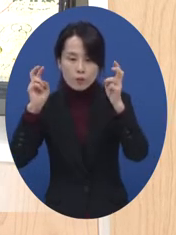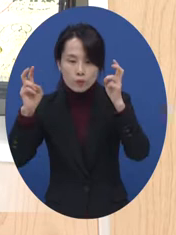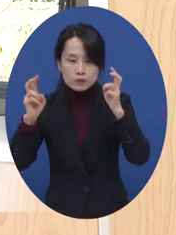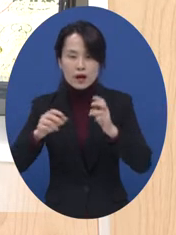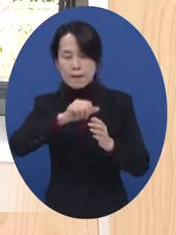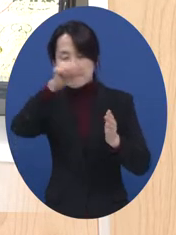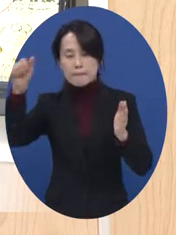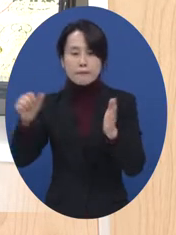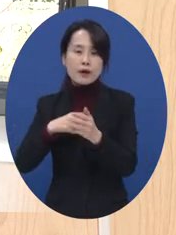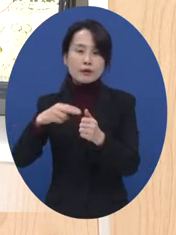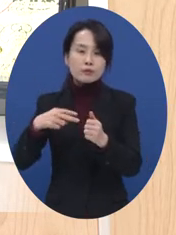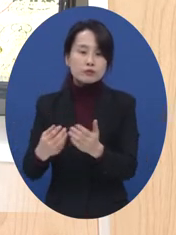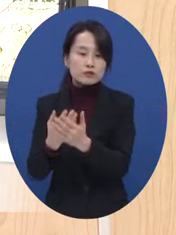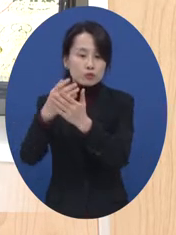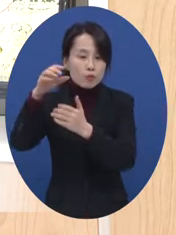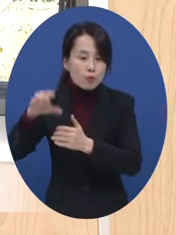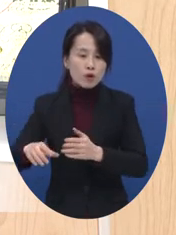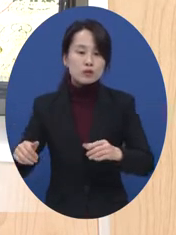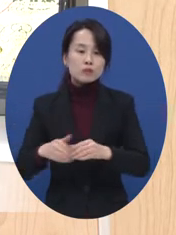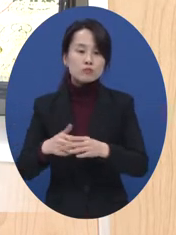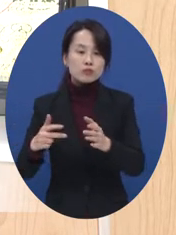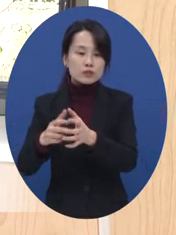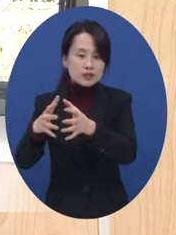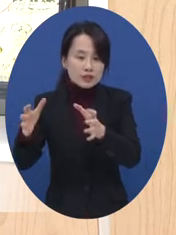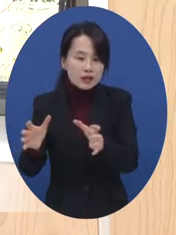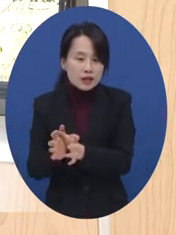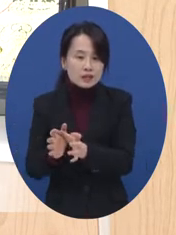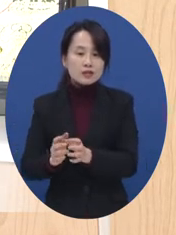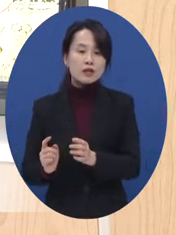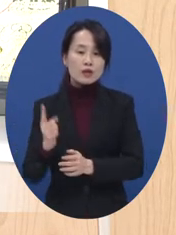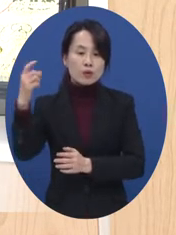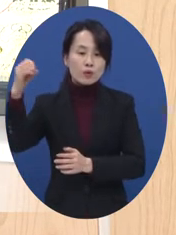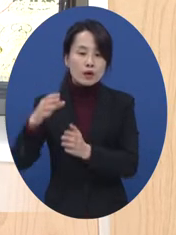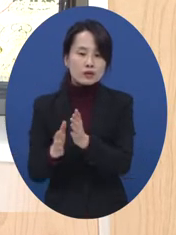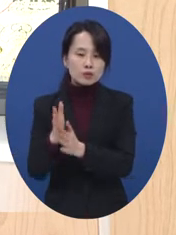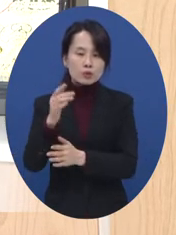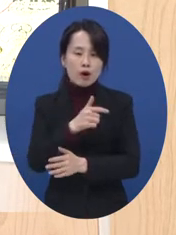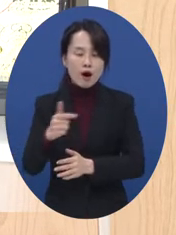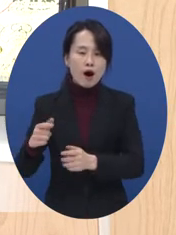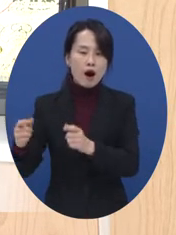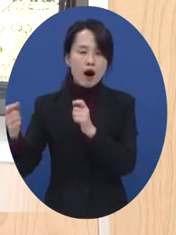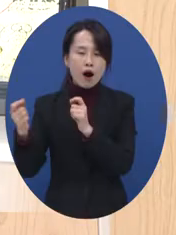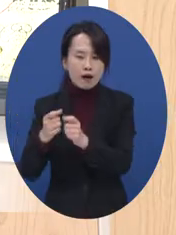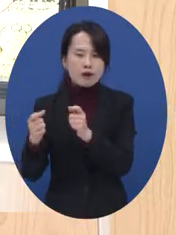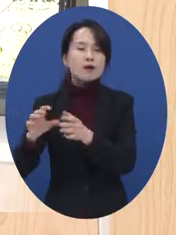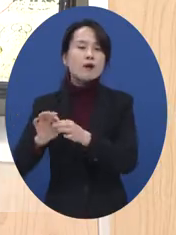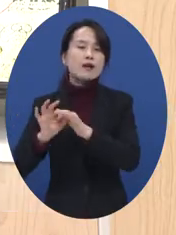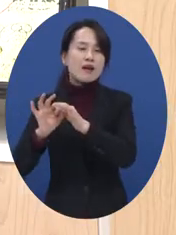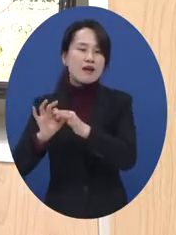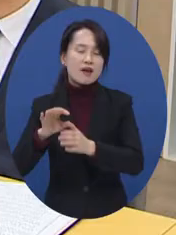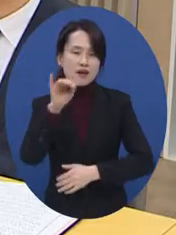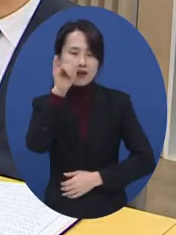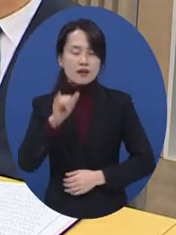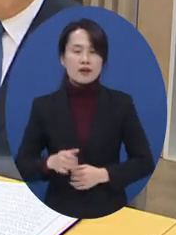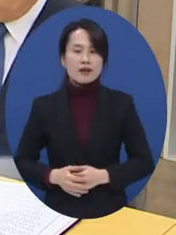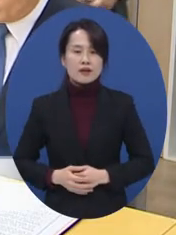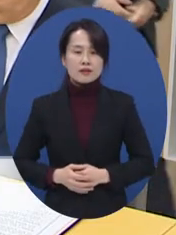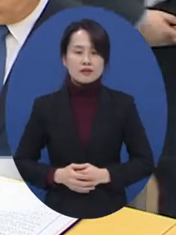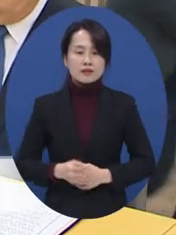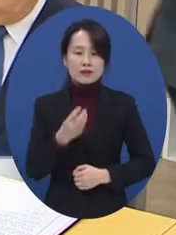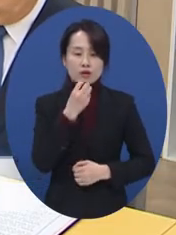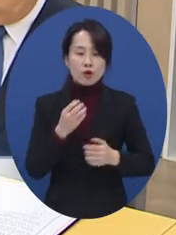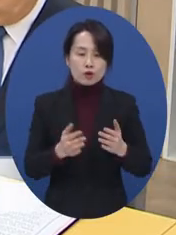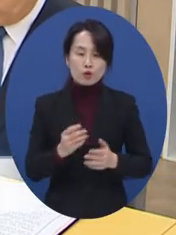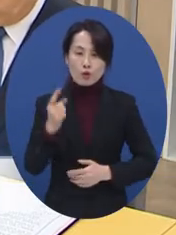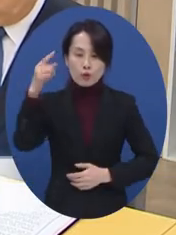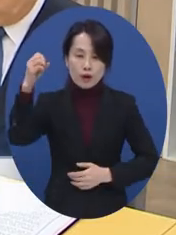관광공사 평생 교육 진흥원 거부나 재단 자체가 고양시와 너무 밀접한 관계에 있습니다 경기도